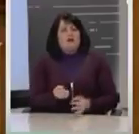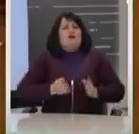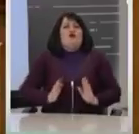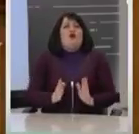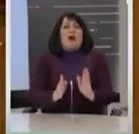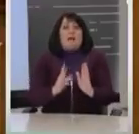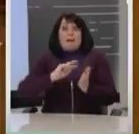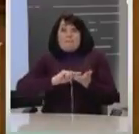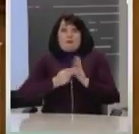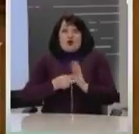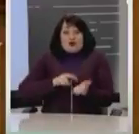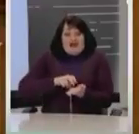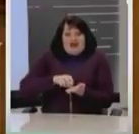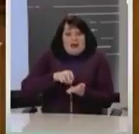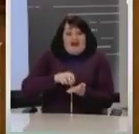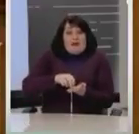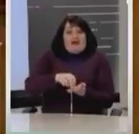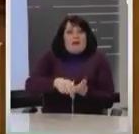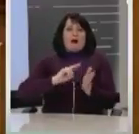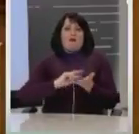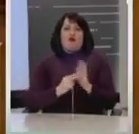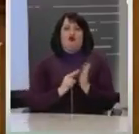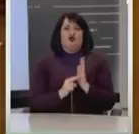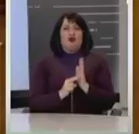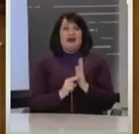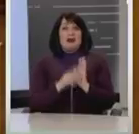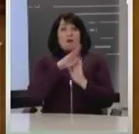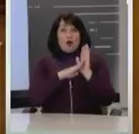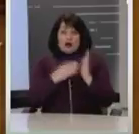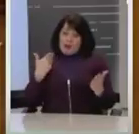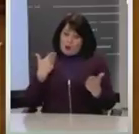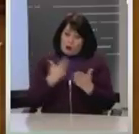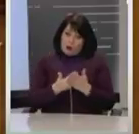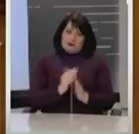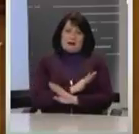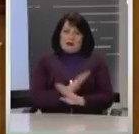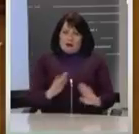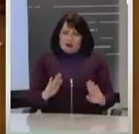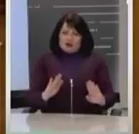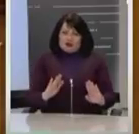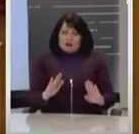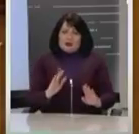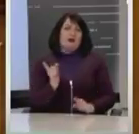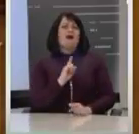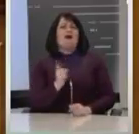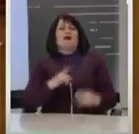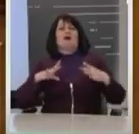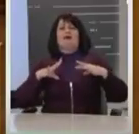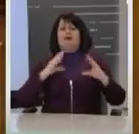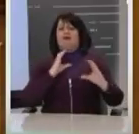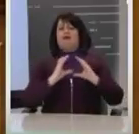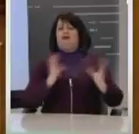προχωράμε με προσεκτικά βήματα για να ολοκληρώσουμε το πρόγραμμα, όχι με επικοινωνιακές